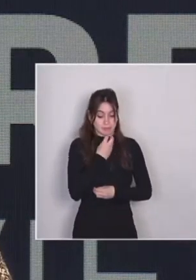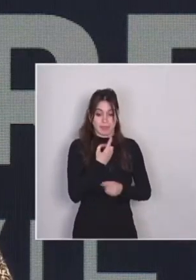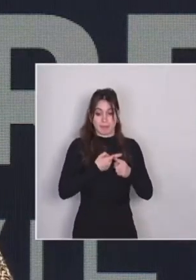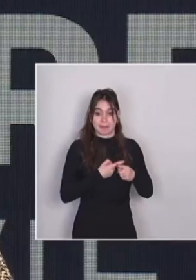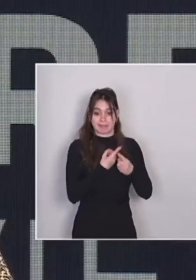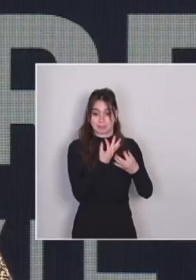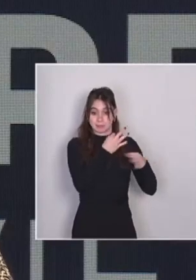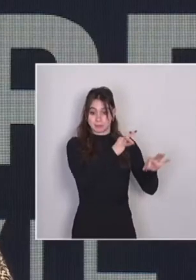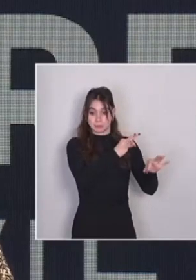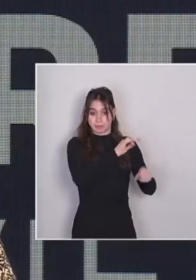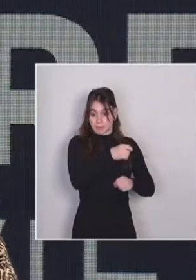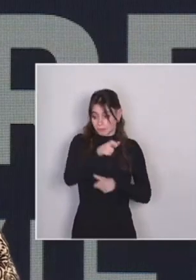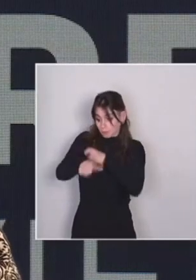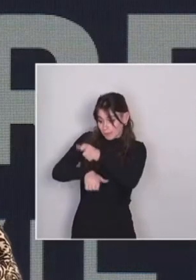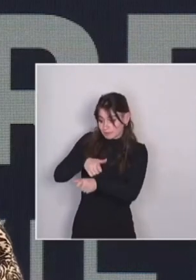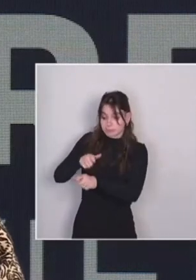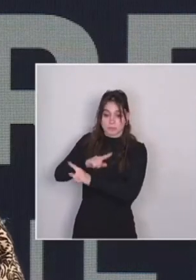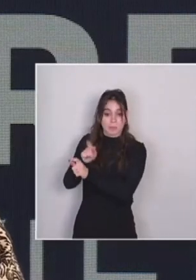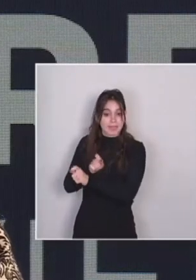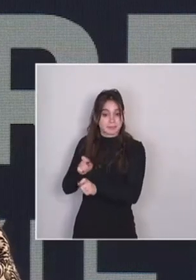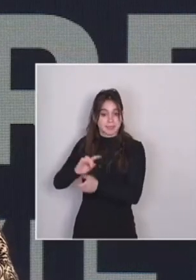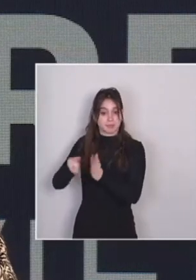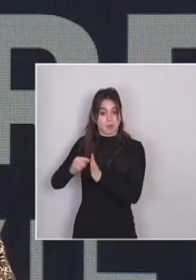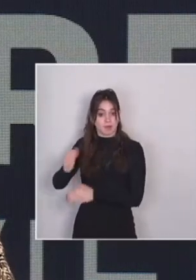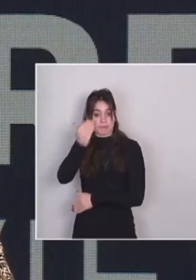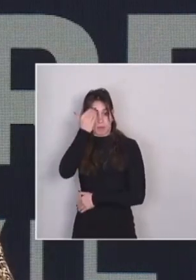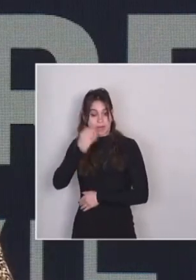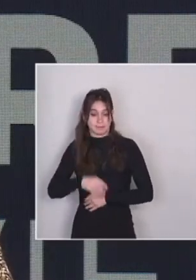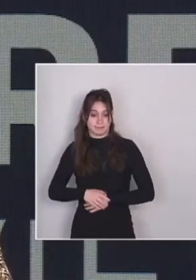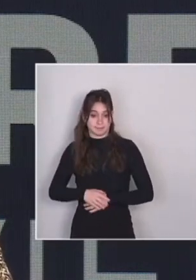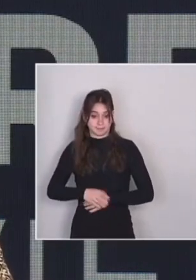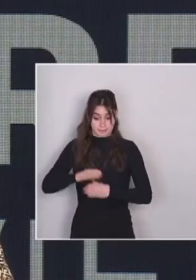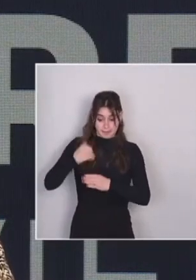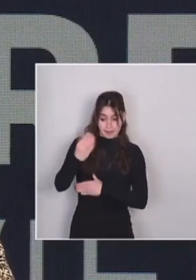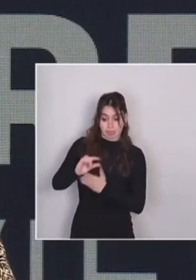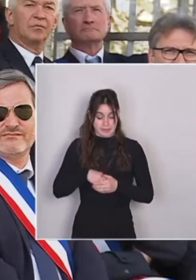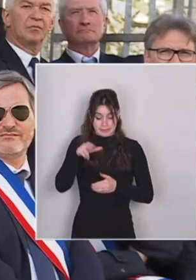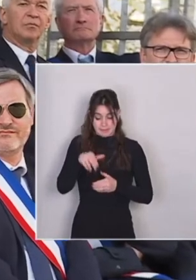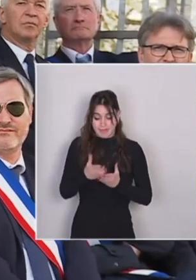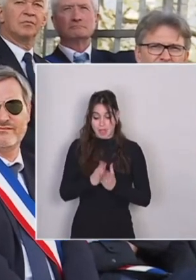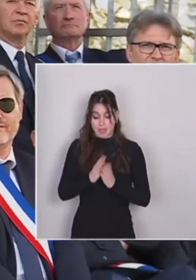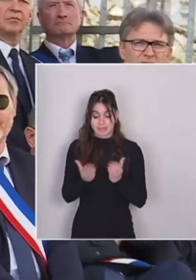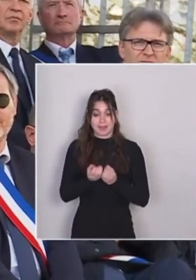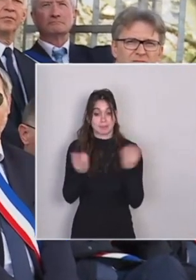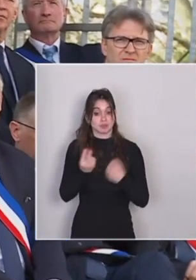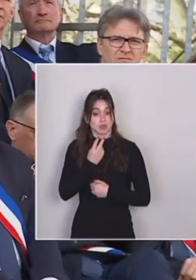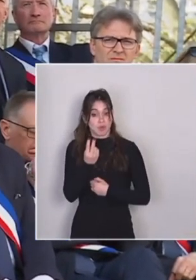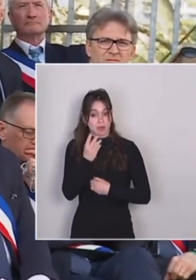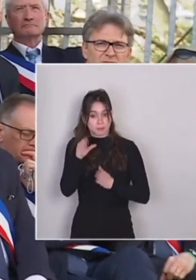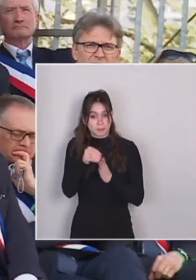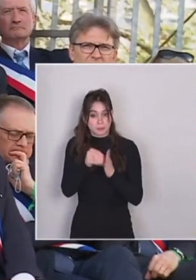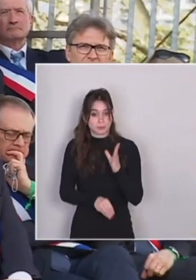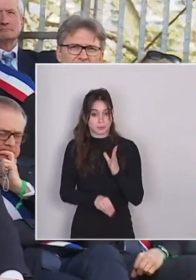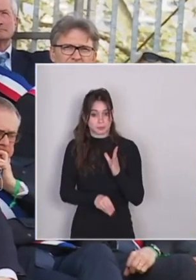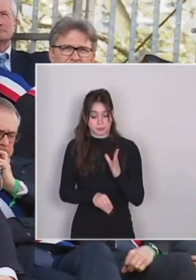collectifs. Enfin, en 2023, nous nous attellerons à l'écriture d'une synthèse dans un ordre